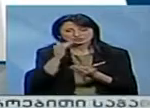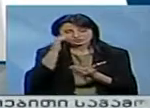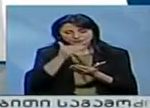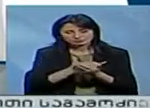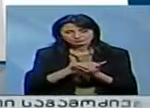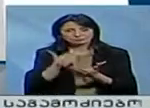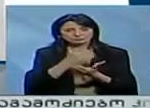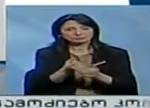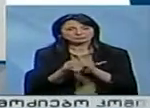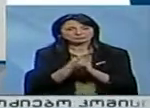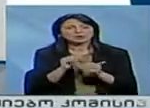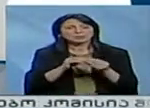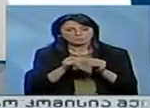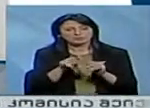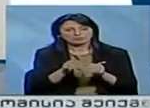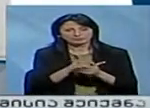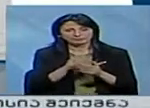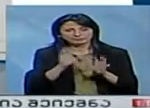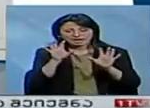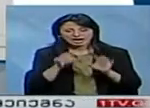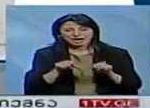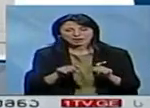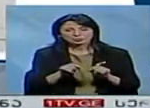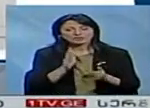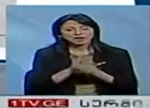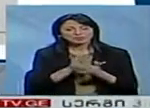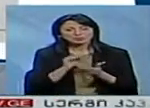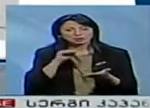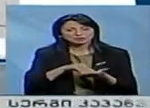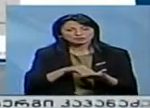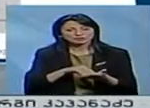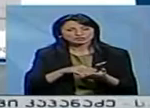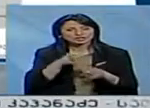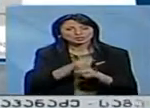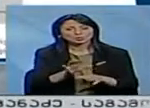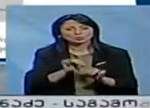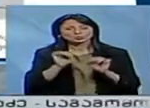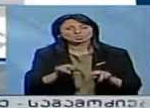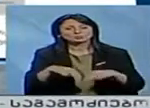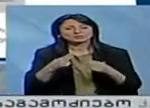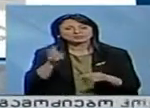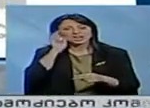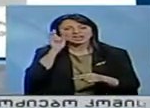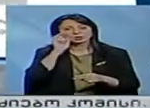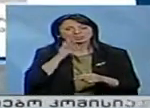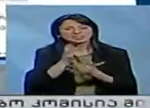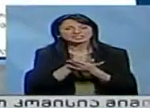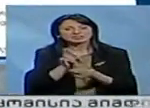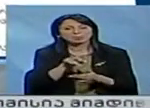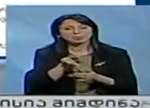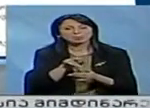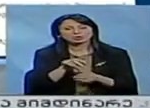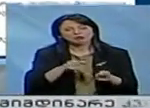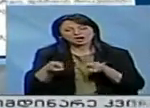შესწავლის შედეგად გამოიკვეთა რიგი პრობლემები. კანონმდებლობაში არსებული ჩანაწერების შეუზღუდავ საშუალებას აძლევს ხელისუფლებას სარეზერვო